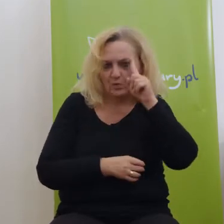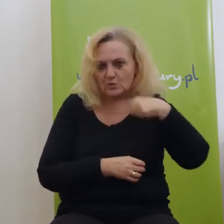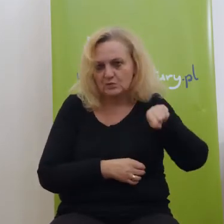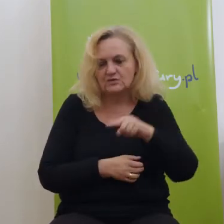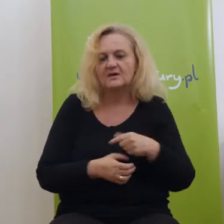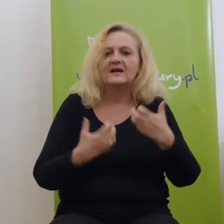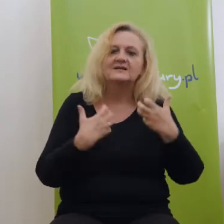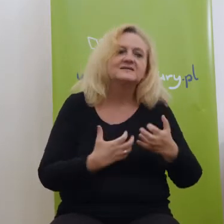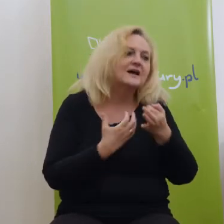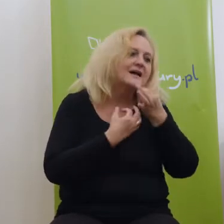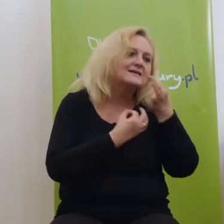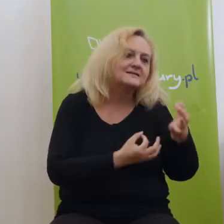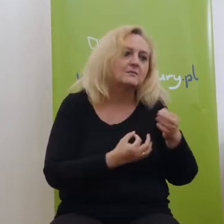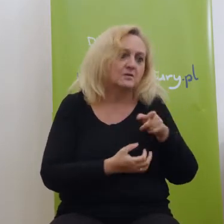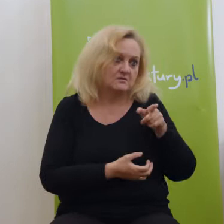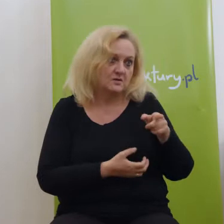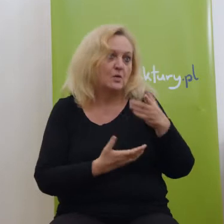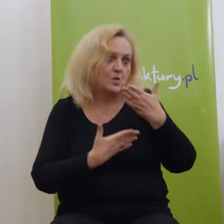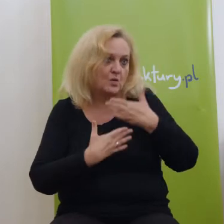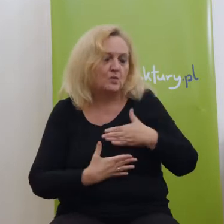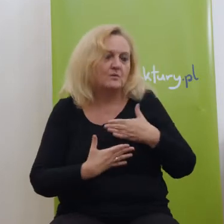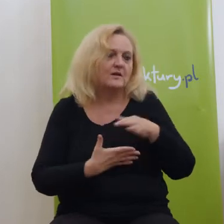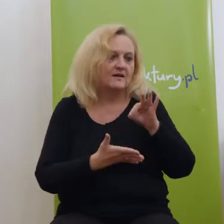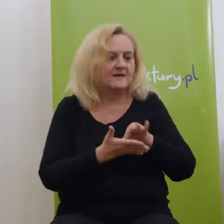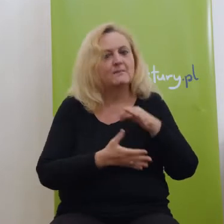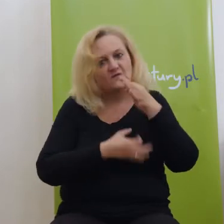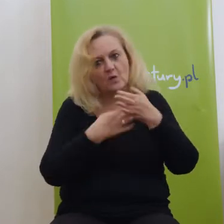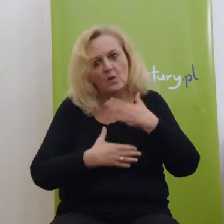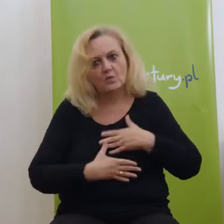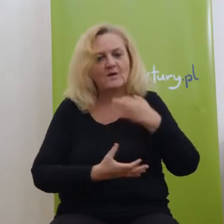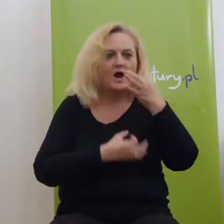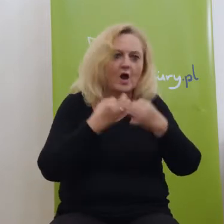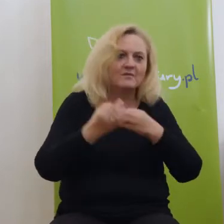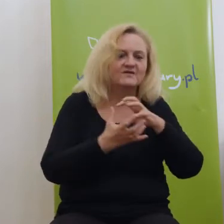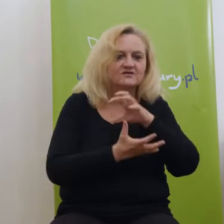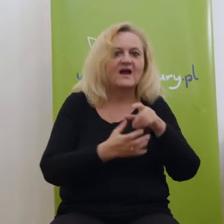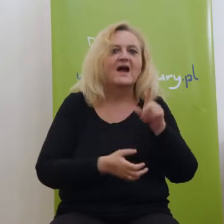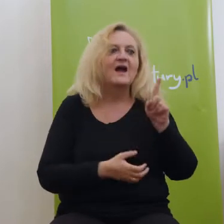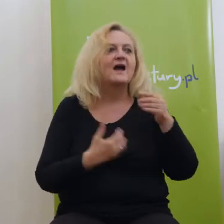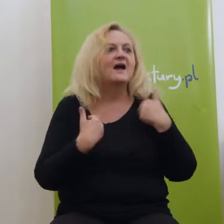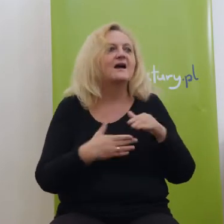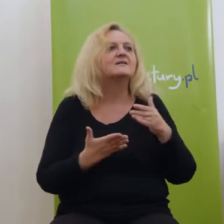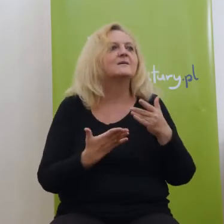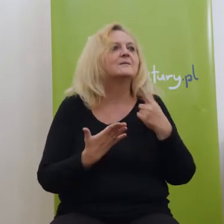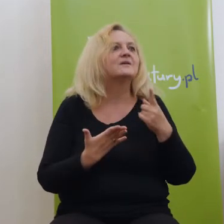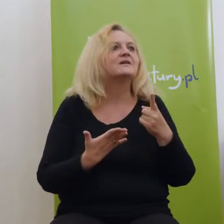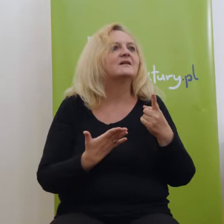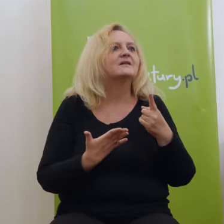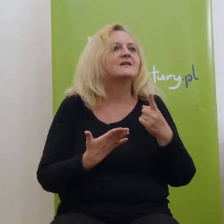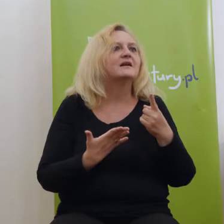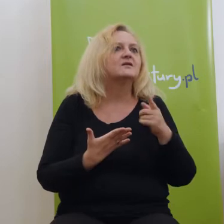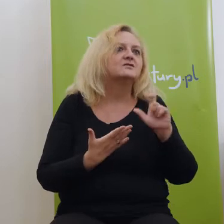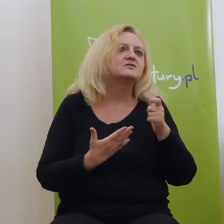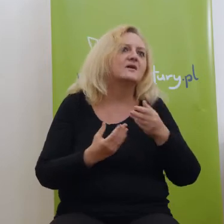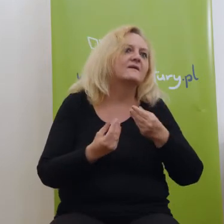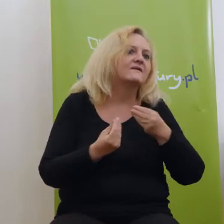No i chciałam cię zapytać, czy lubisz, znaczy na pewno lubisz tak opowiadać świat, ale właśnie chciałabym, żebyś powiedział nam coś więcej